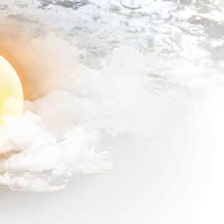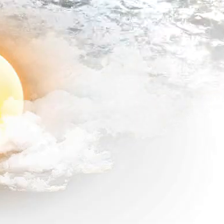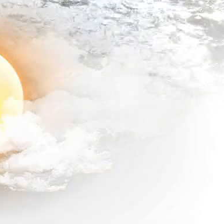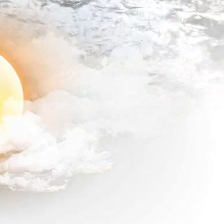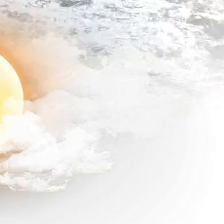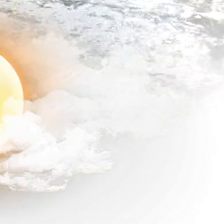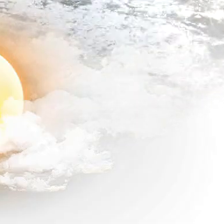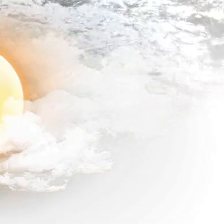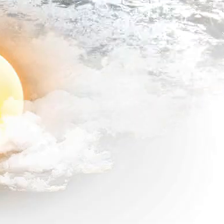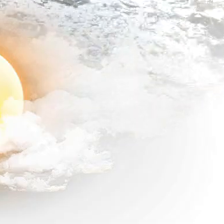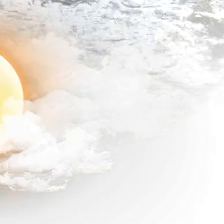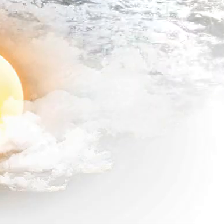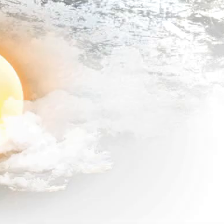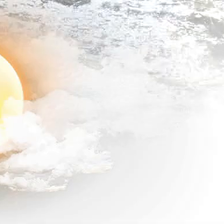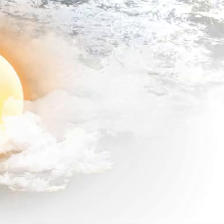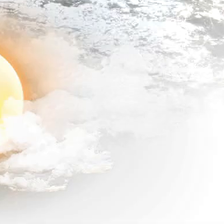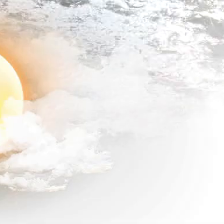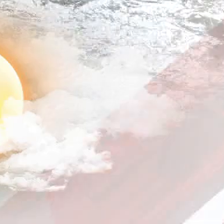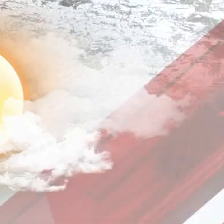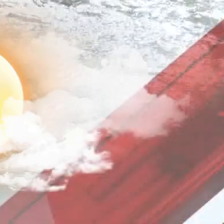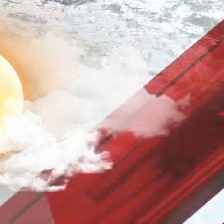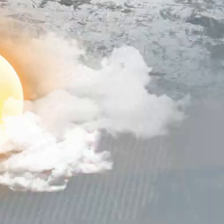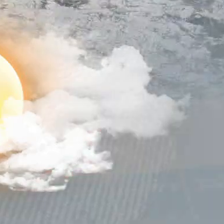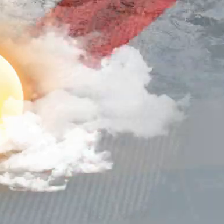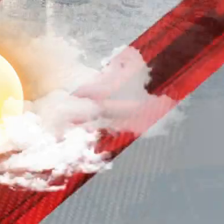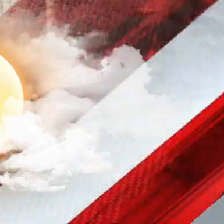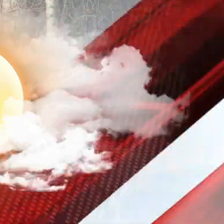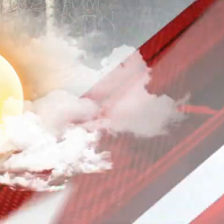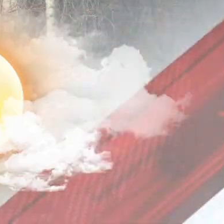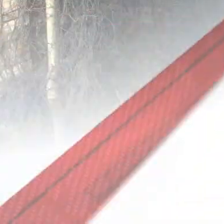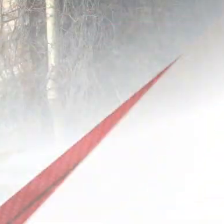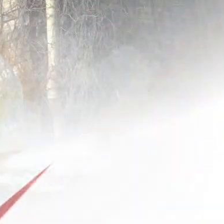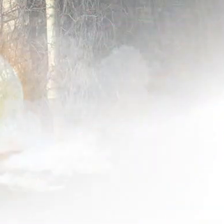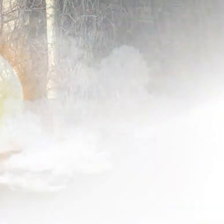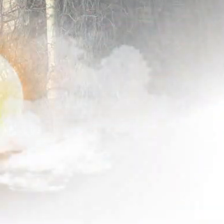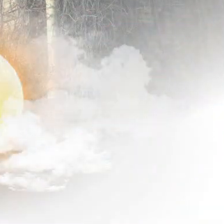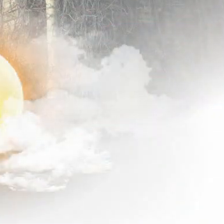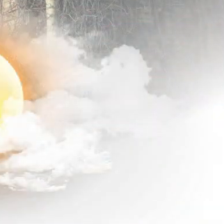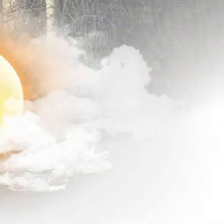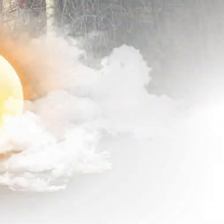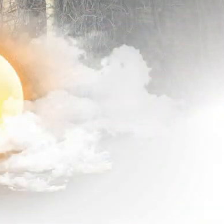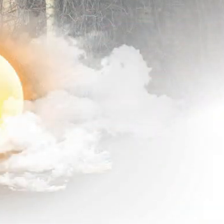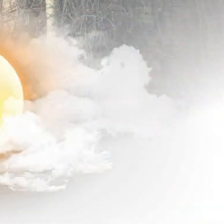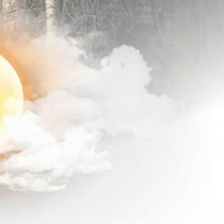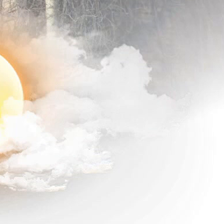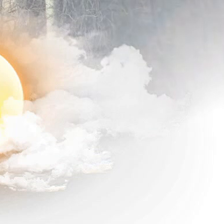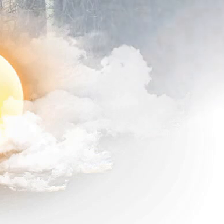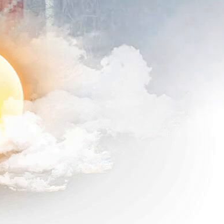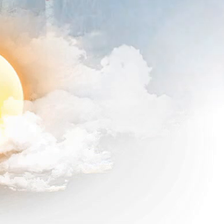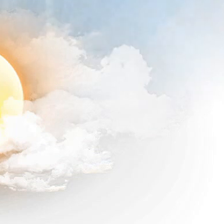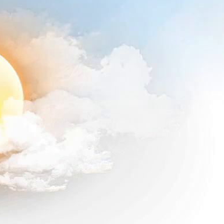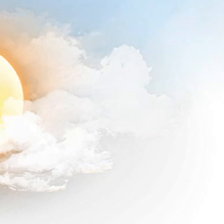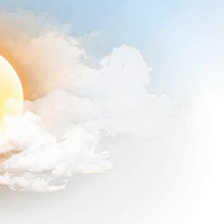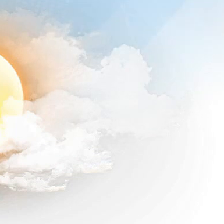ападкаў. Вецер паўночна-заходні 4-6 метраў за секунду. У Ваўкавыску і Зельве